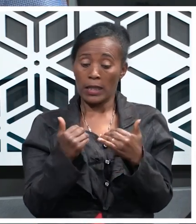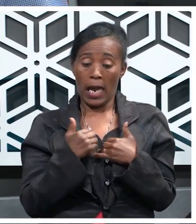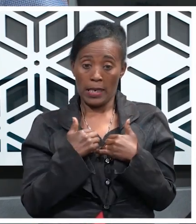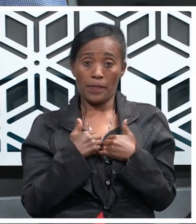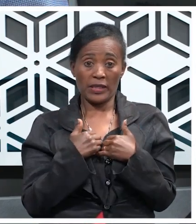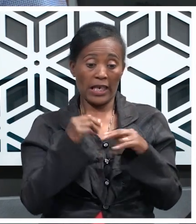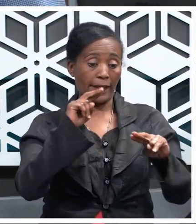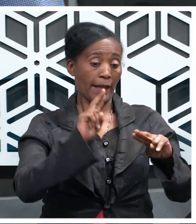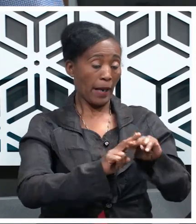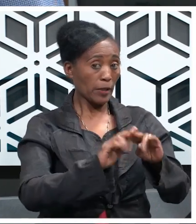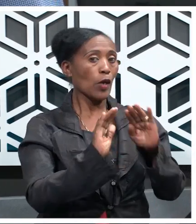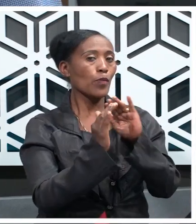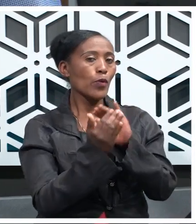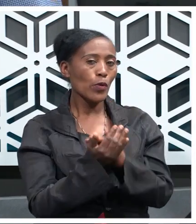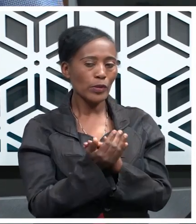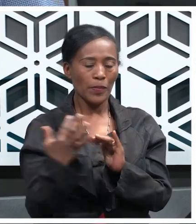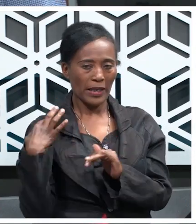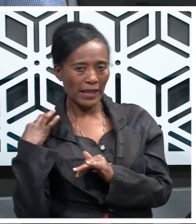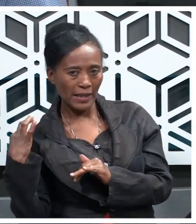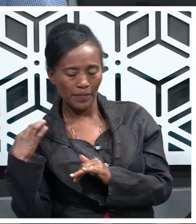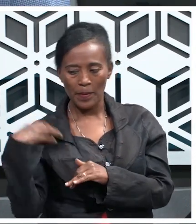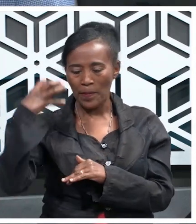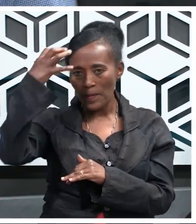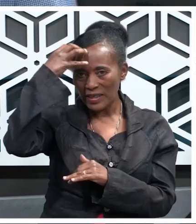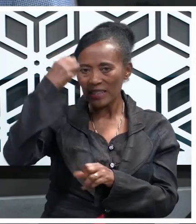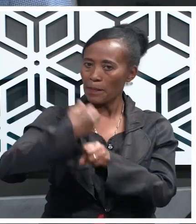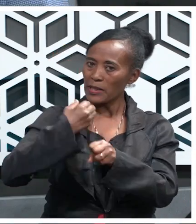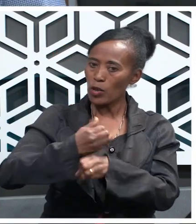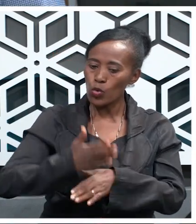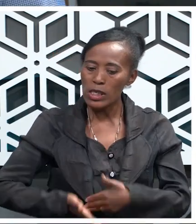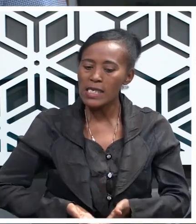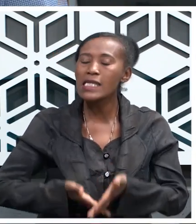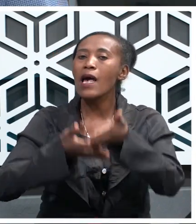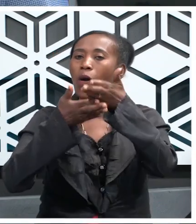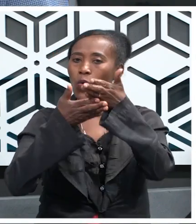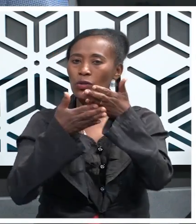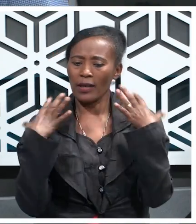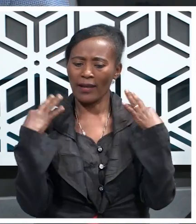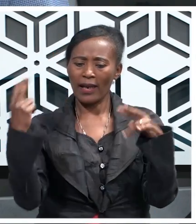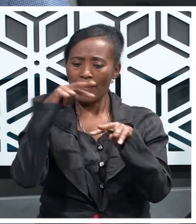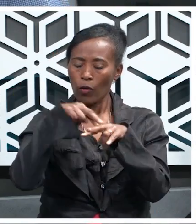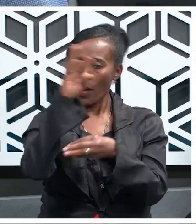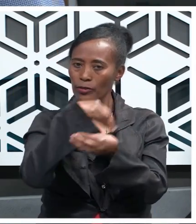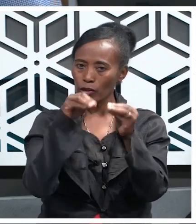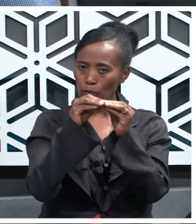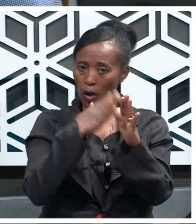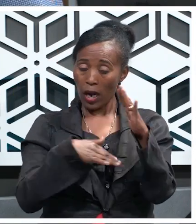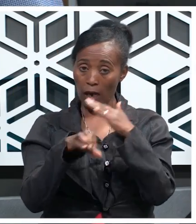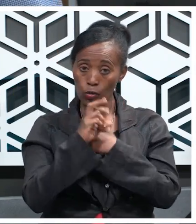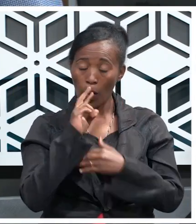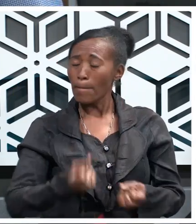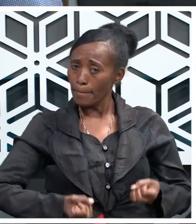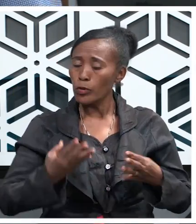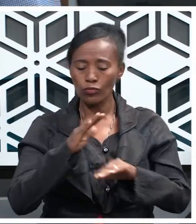መሆን እንዳለባቸው በህግ የተቀመጠ ቢሆንም በግልም ይሁን በመንግስት የሚገነቡ ህንፃዎች ጤና ተቋማትን ጨምሮ